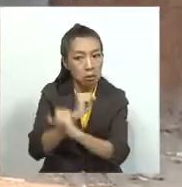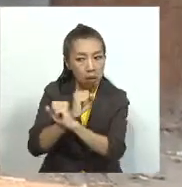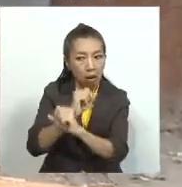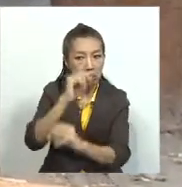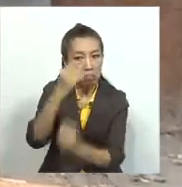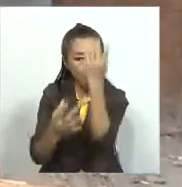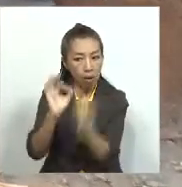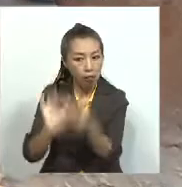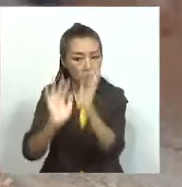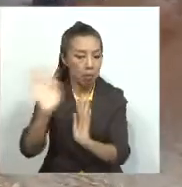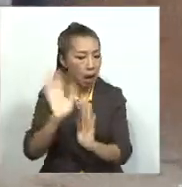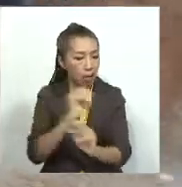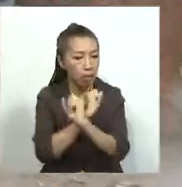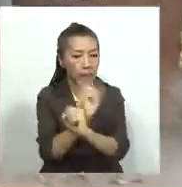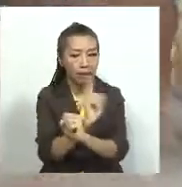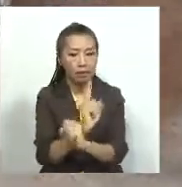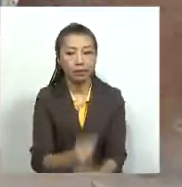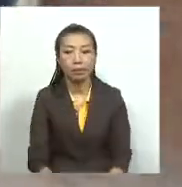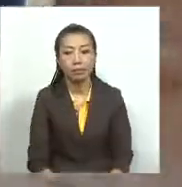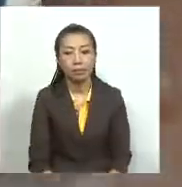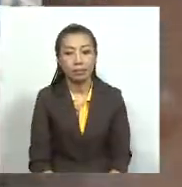ไฟป่าและหมอกควันในพื้นที่ค่ะ